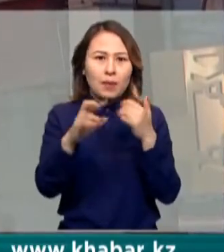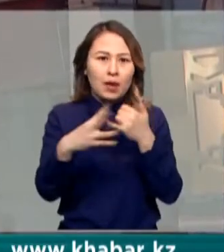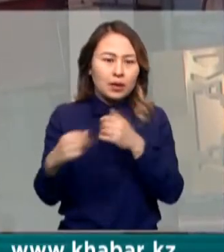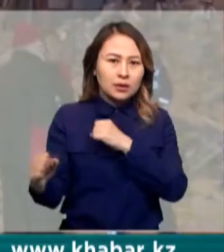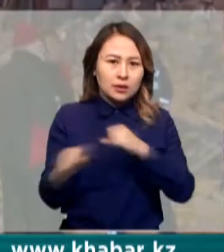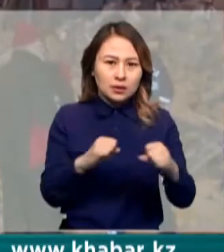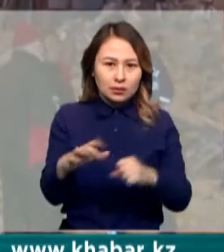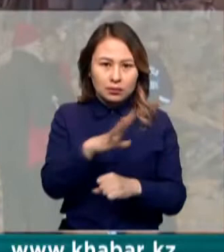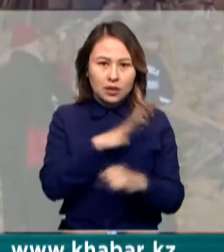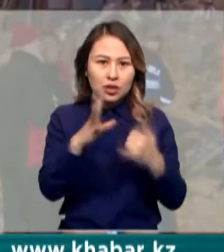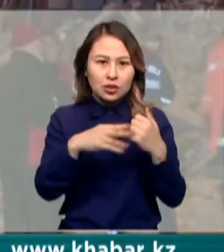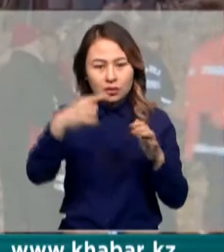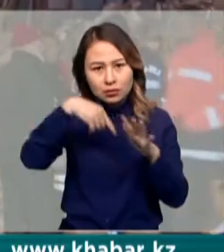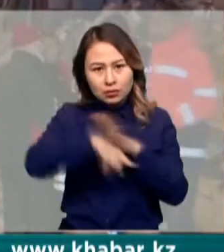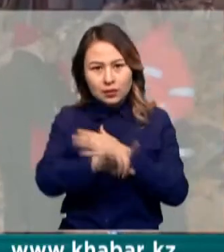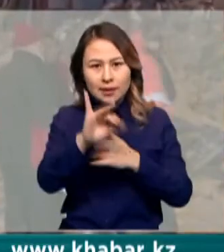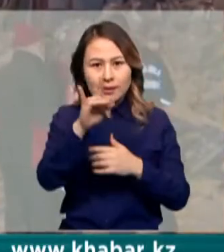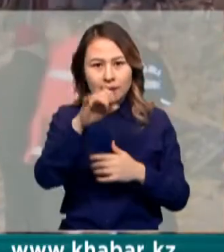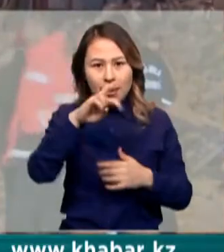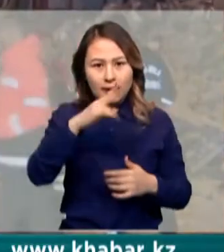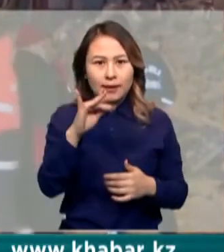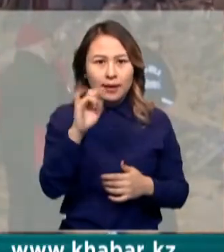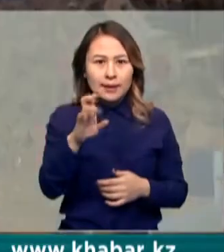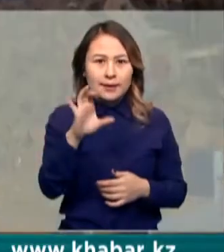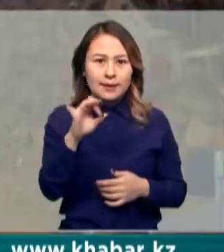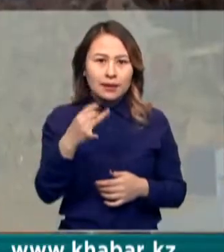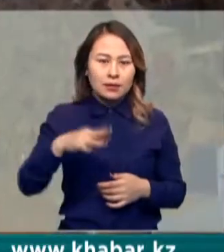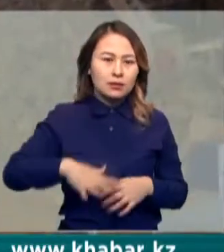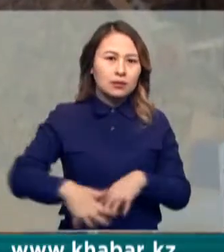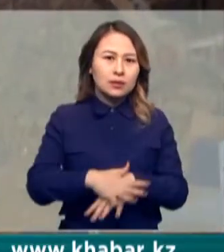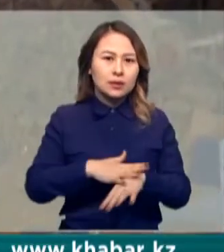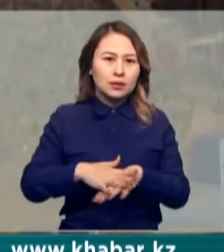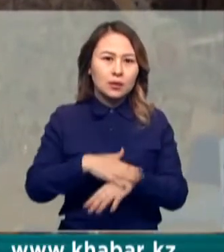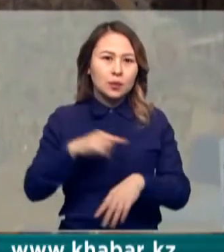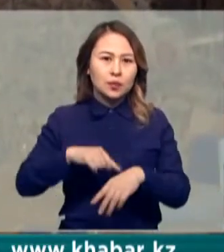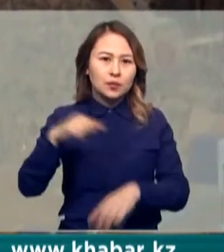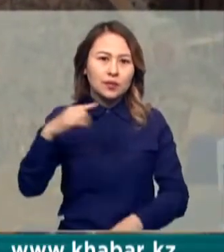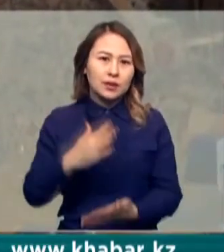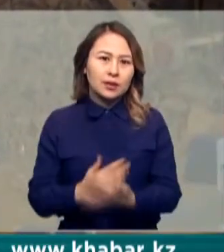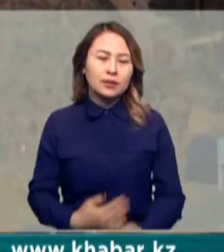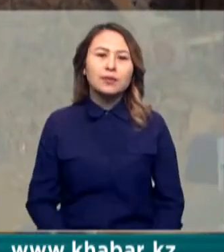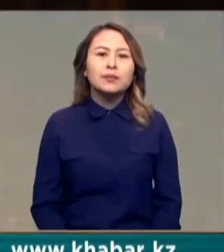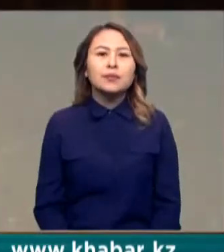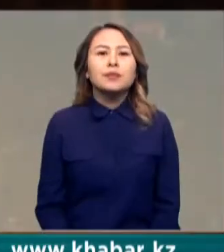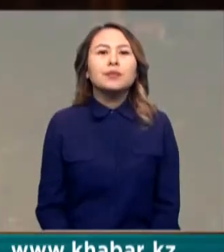6.8 балдық жер сілкінісі болған еді. Жерасты дүмпулері Израиль, Ирак, Сирия елдерінде де сезілген.